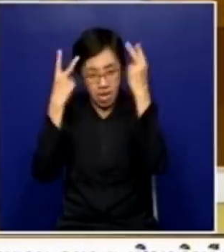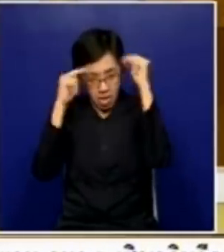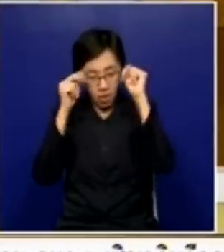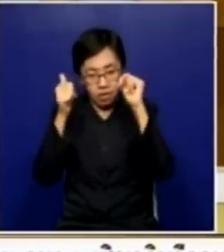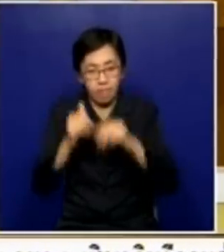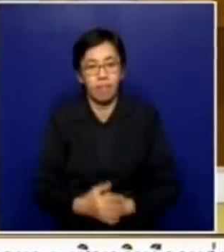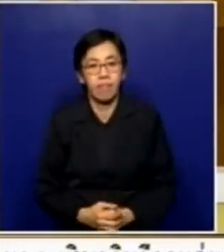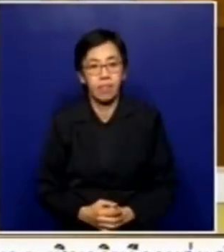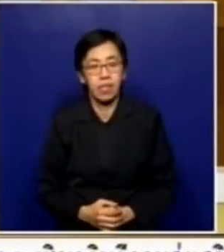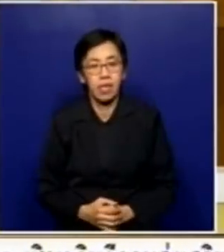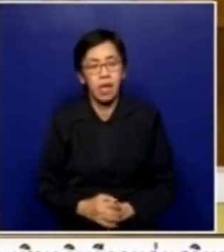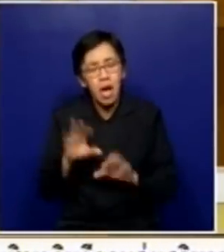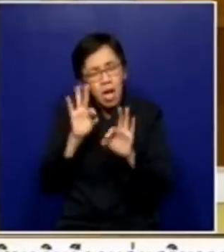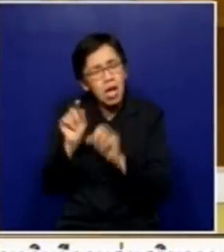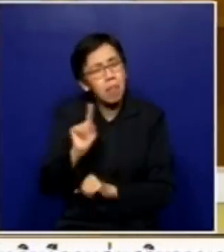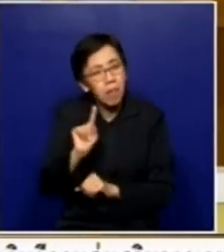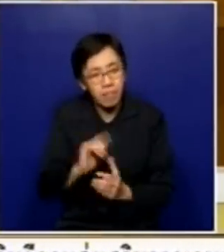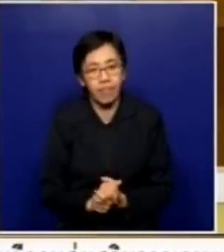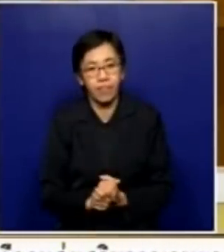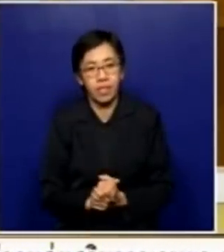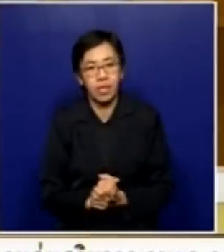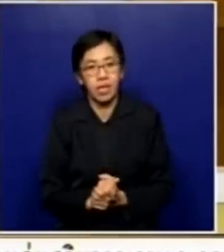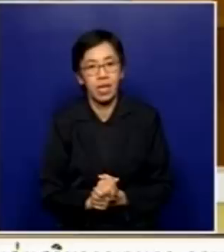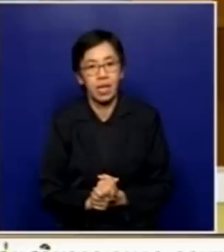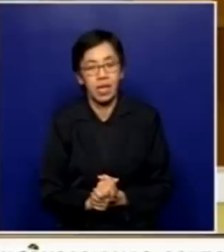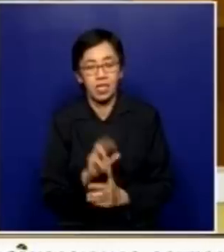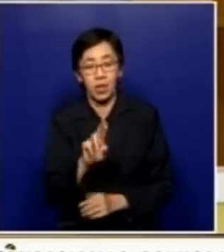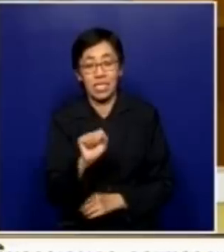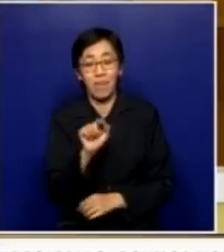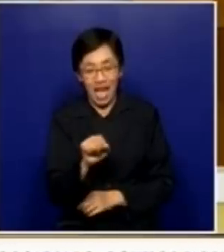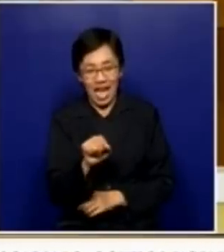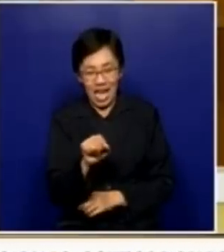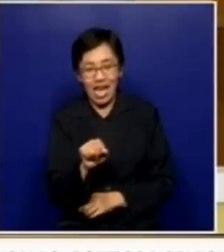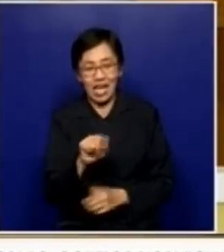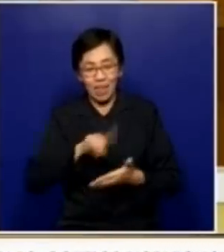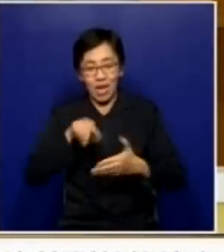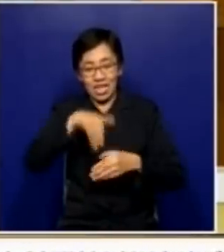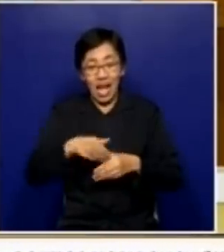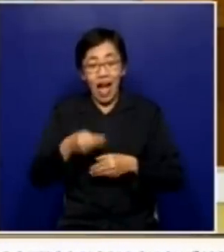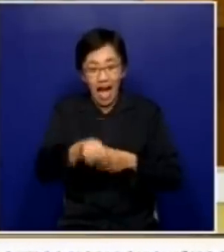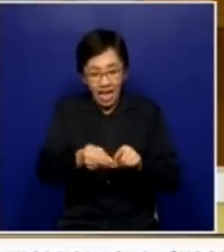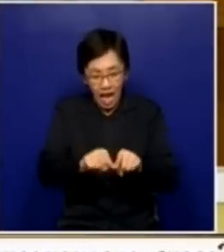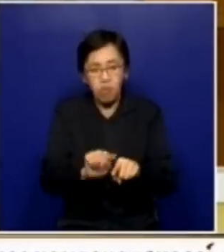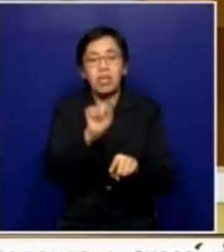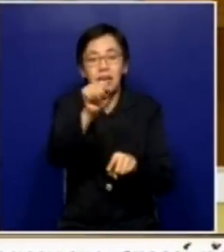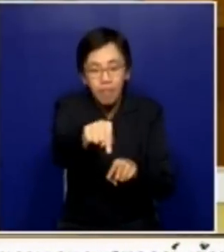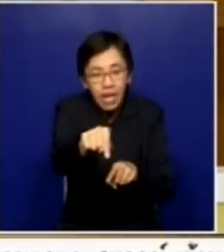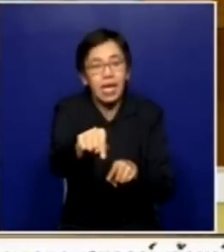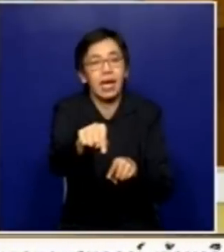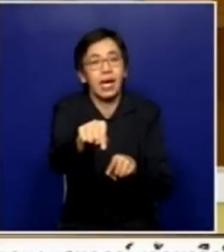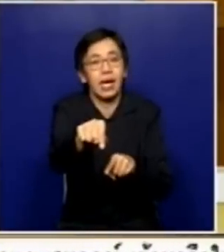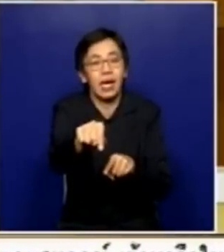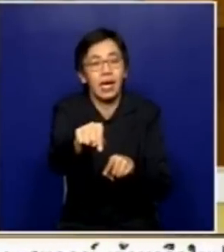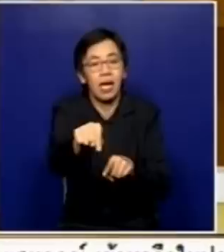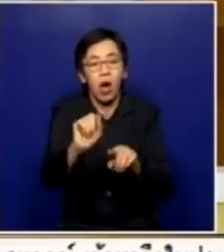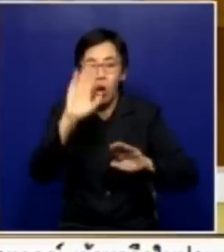อย่น้อยกอาจะตองเลือกทางอ้อมผ่านสมาชกรฐษภาแต่สมาชิรัษภาที่มานั่งอยในห้ประชุมเพื่อลงมัติเลือก